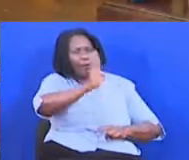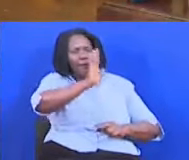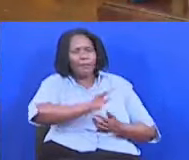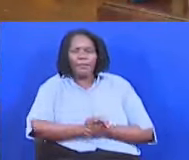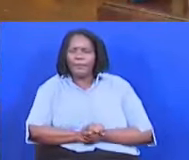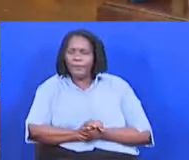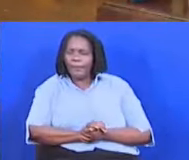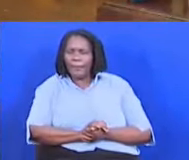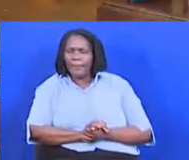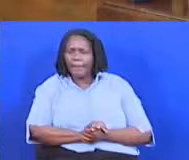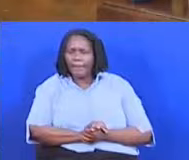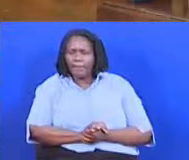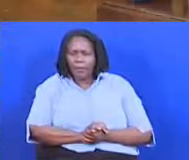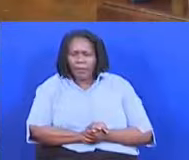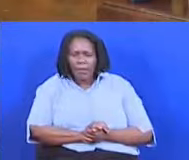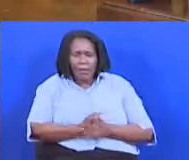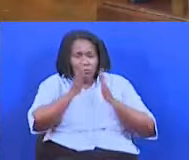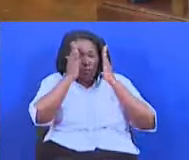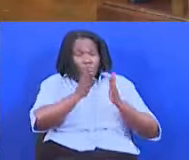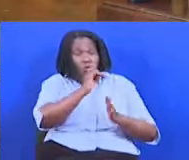Mheshimiwa John Palanje, swali la